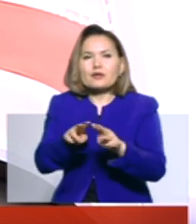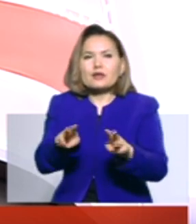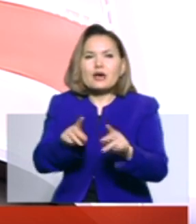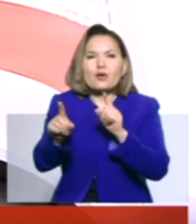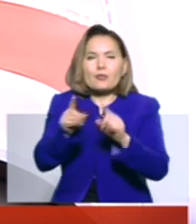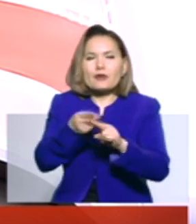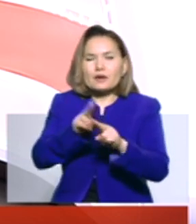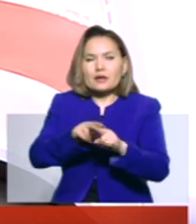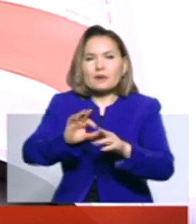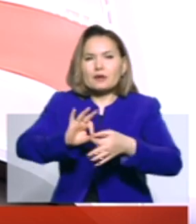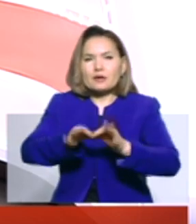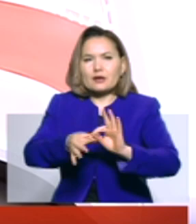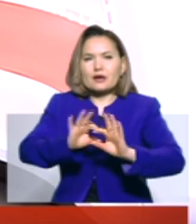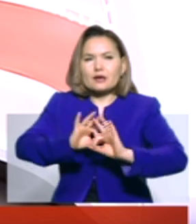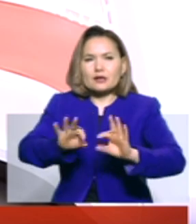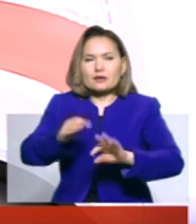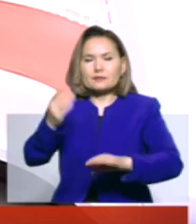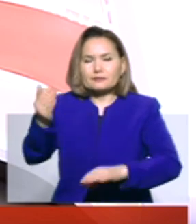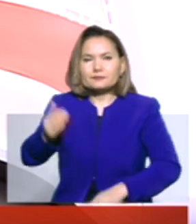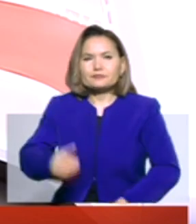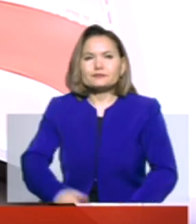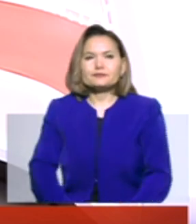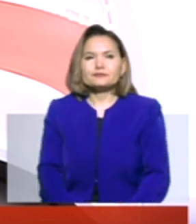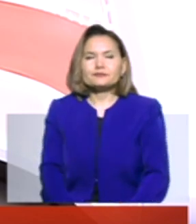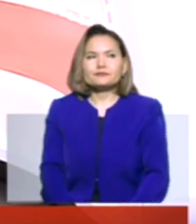жалпы отырысынан Самал Қабышева толығырақ.